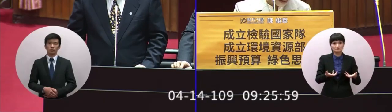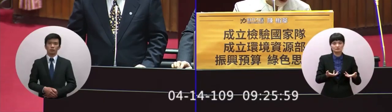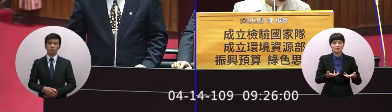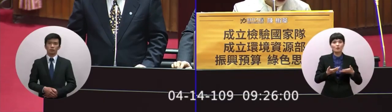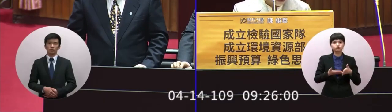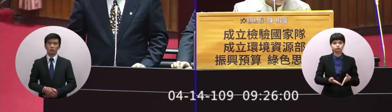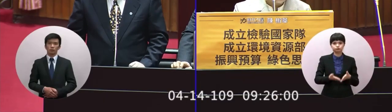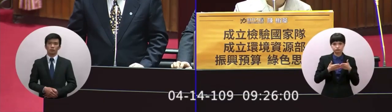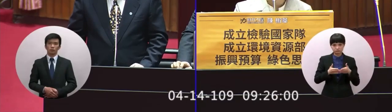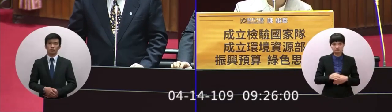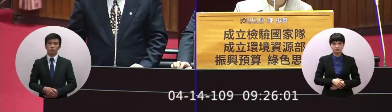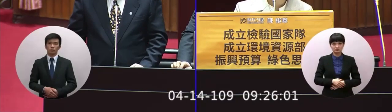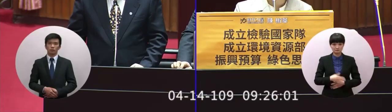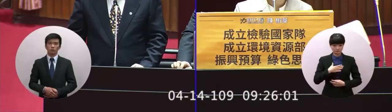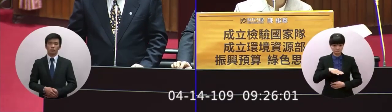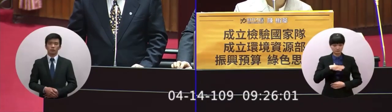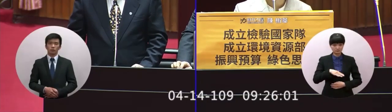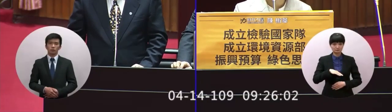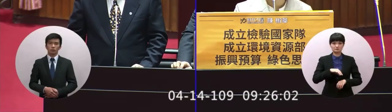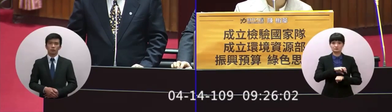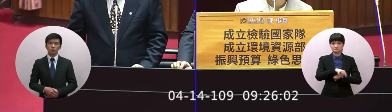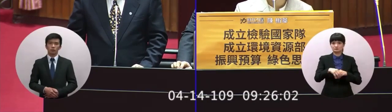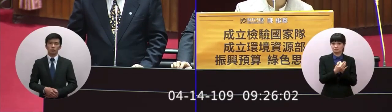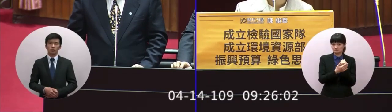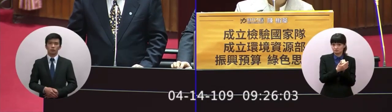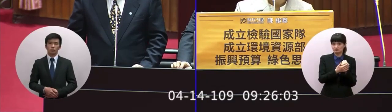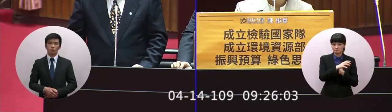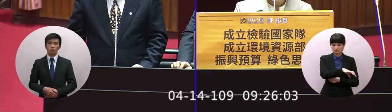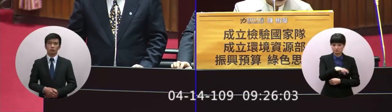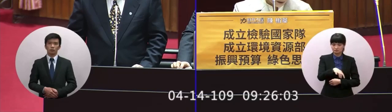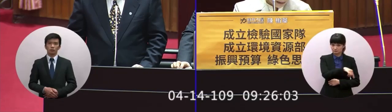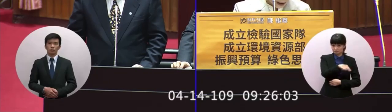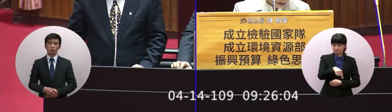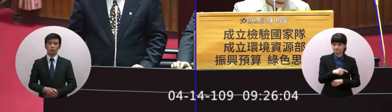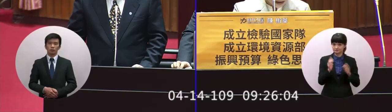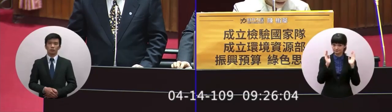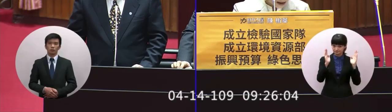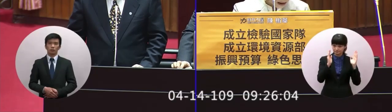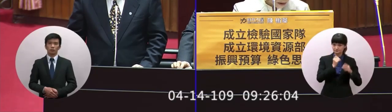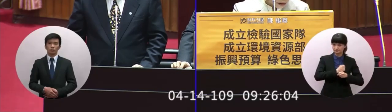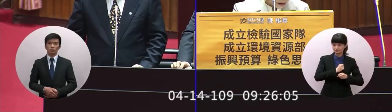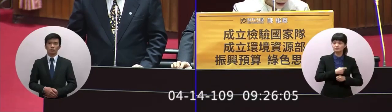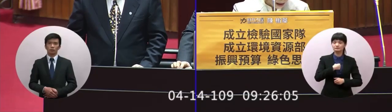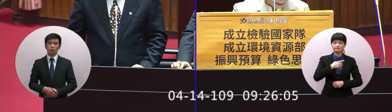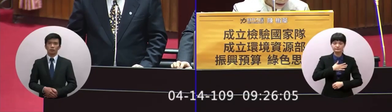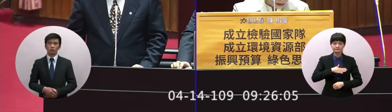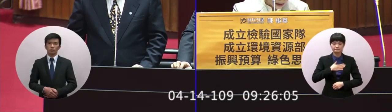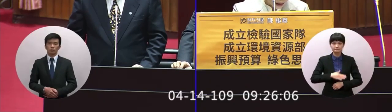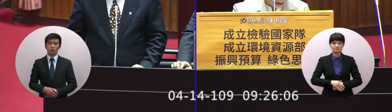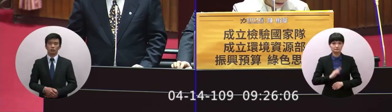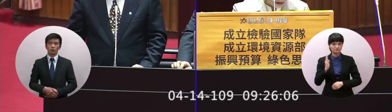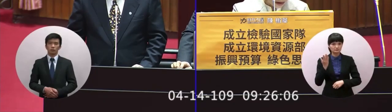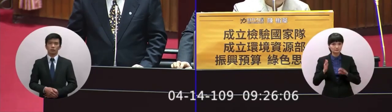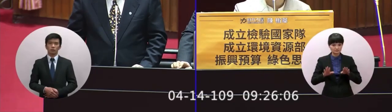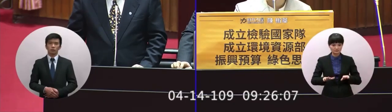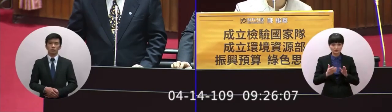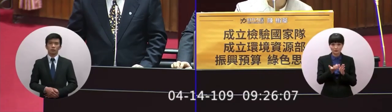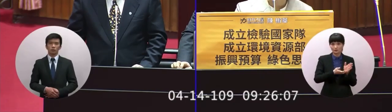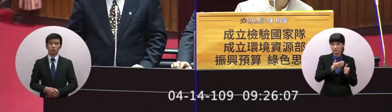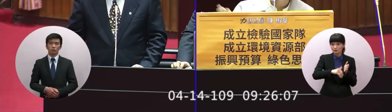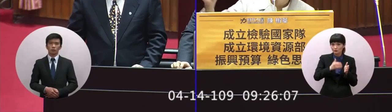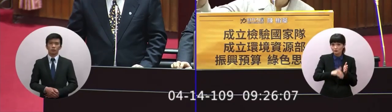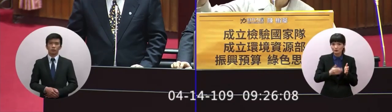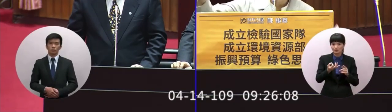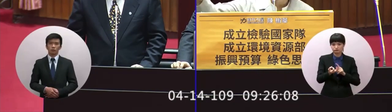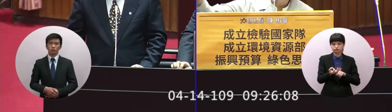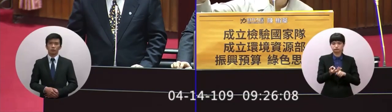我们也知道环保单位很认真在执行，但是以环保署现在的预算，坦白说要去做这么严